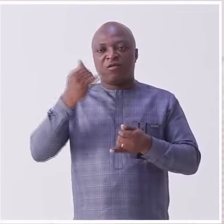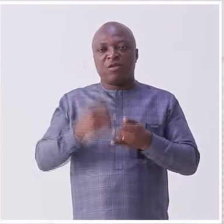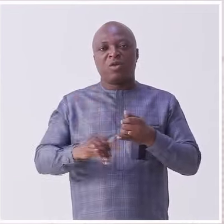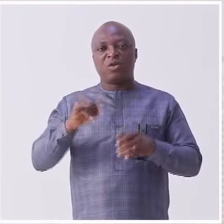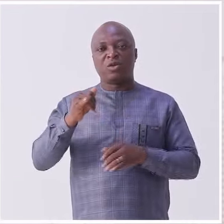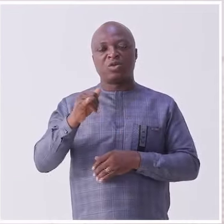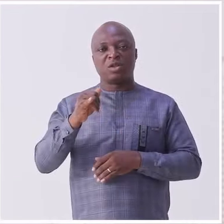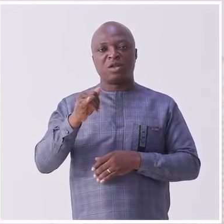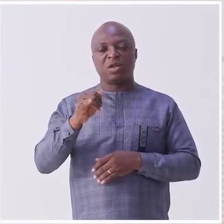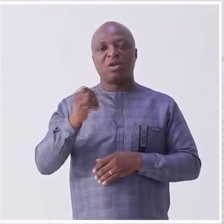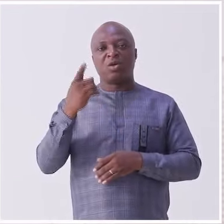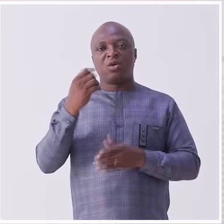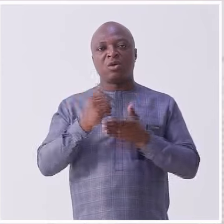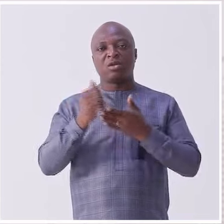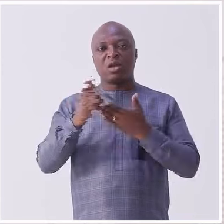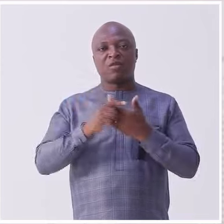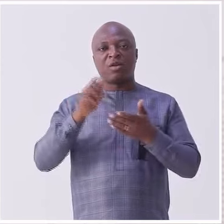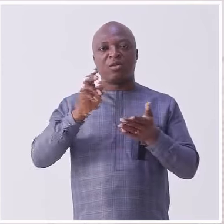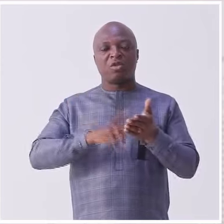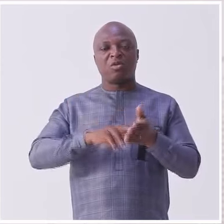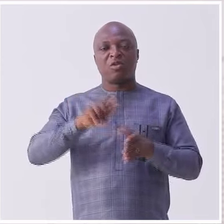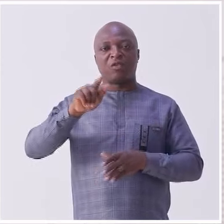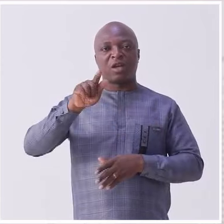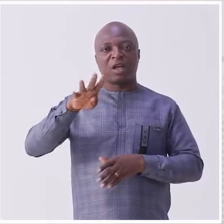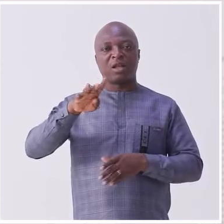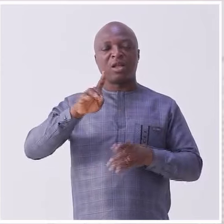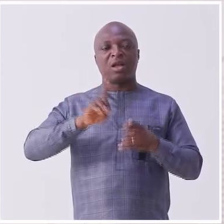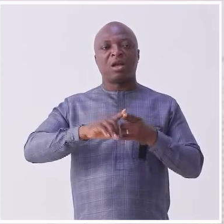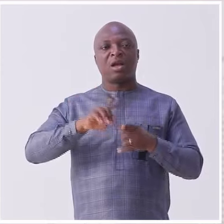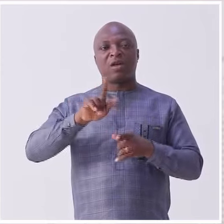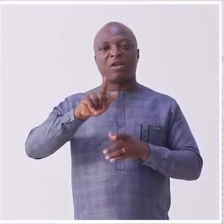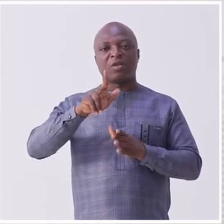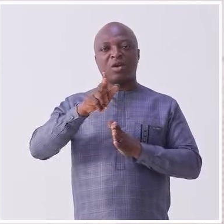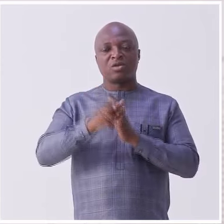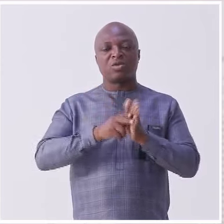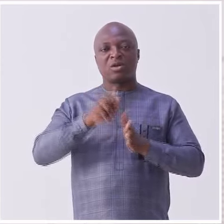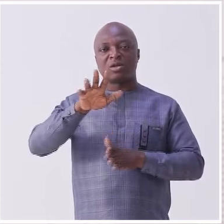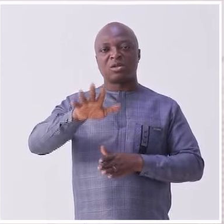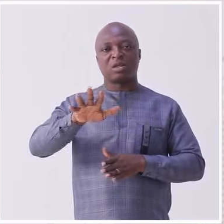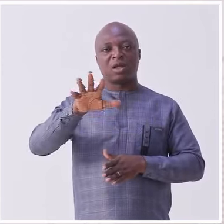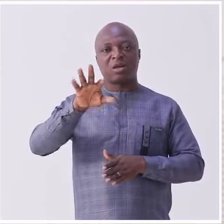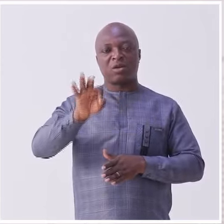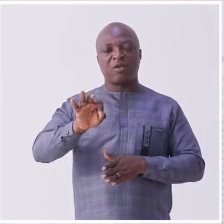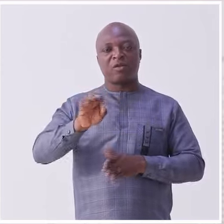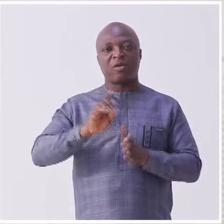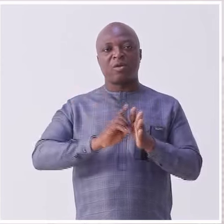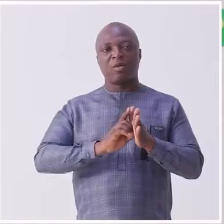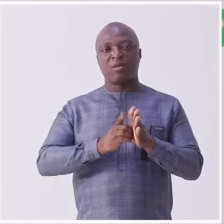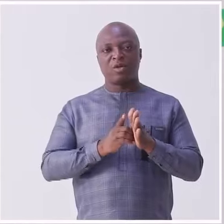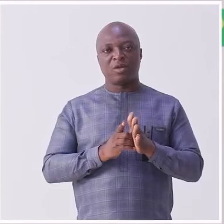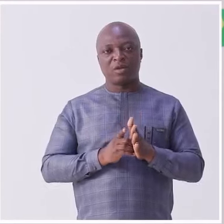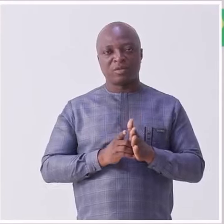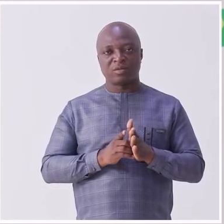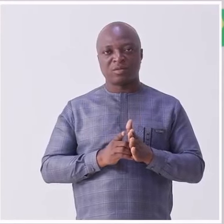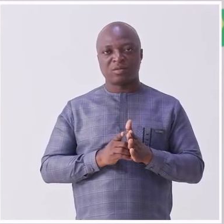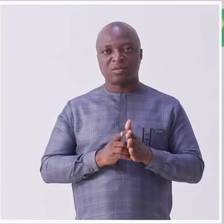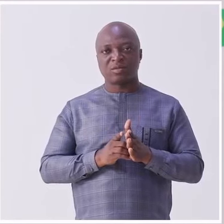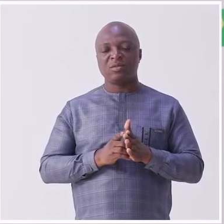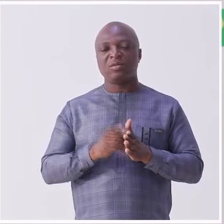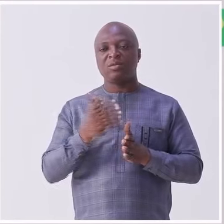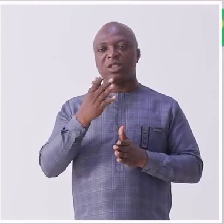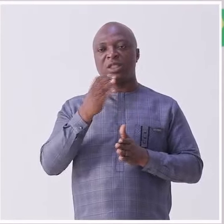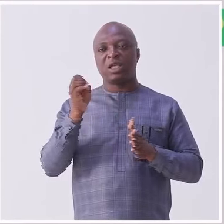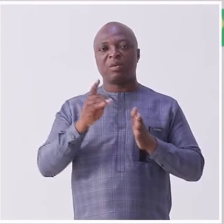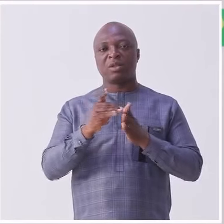le jeudi 11 avril 2024 à 23 h 59. Le